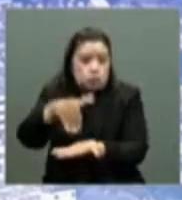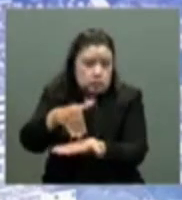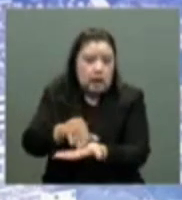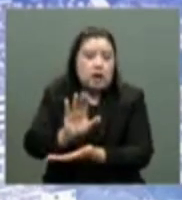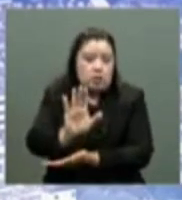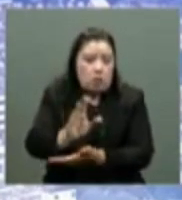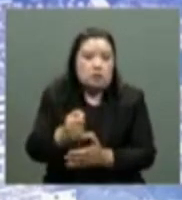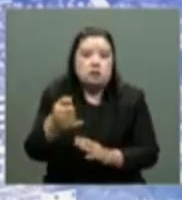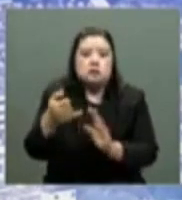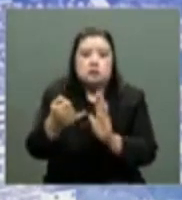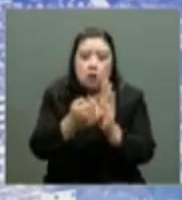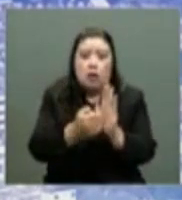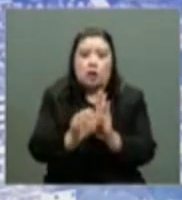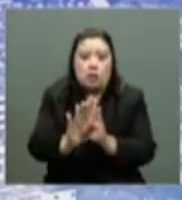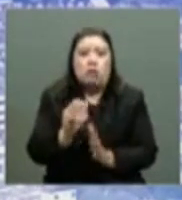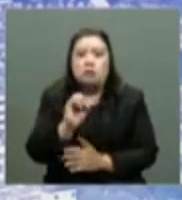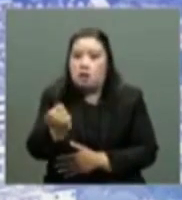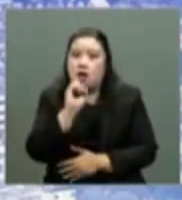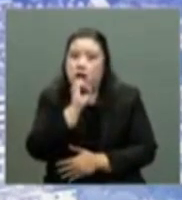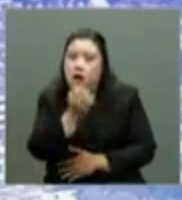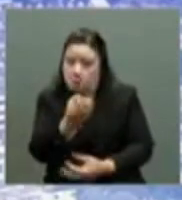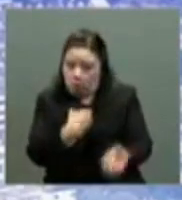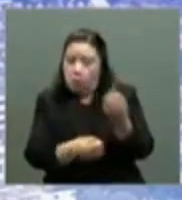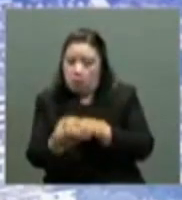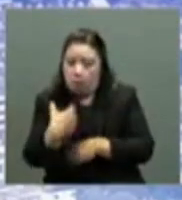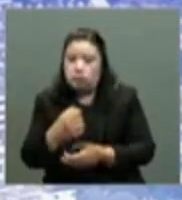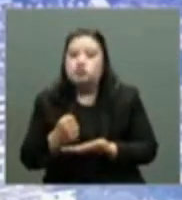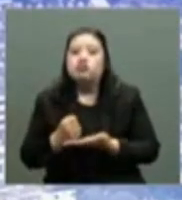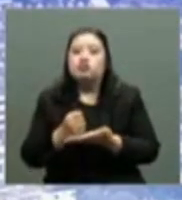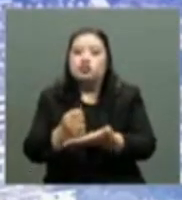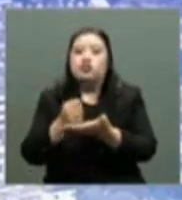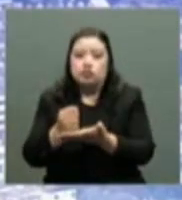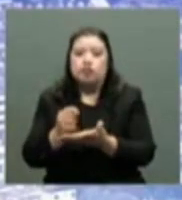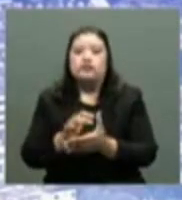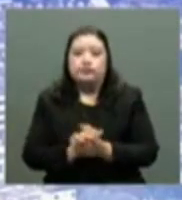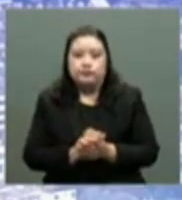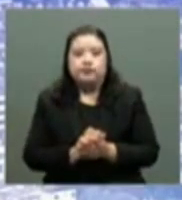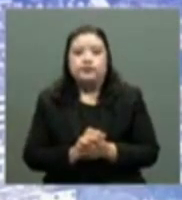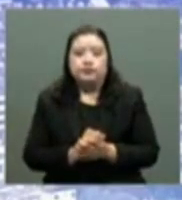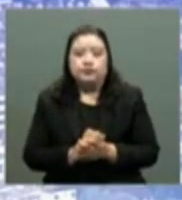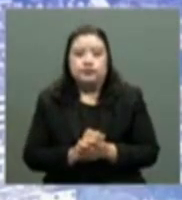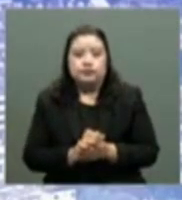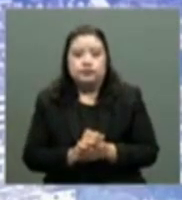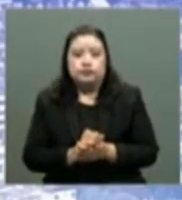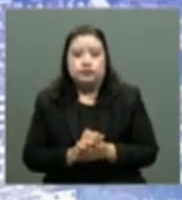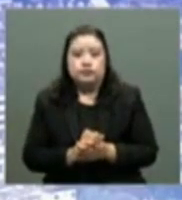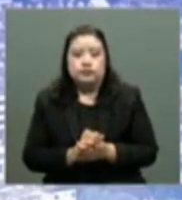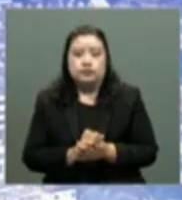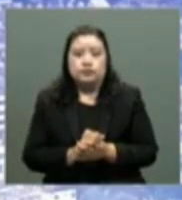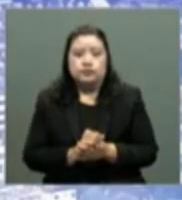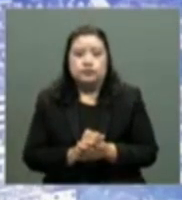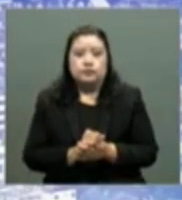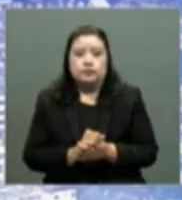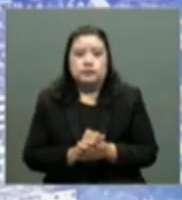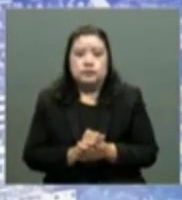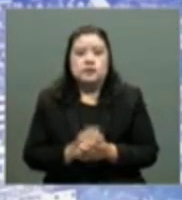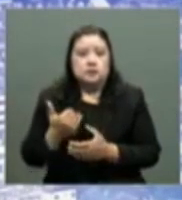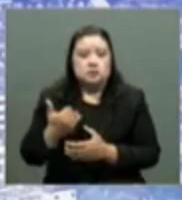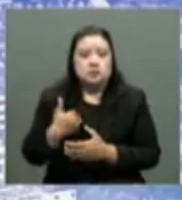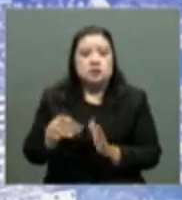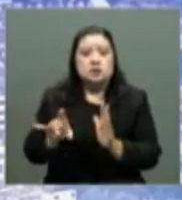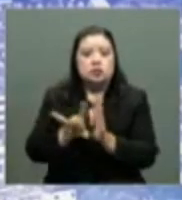ดท่านก็จะช่วยกันดูแลตรงนี้ให้ทุกๆคนได้ดูแลกันอย่างดีนะครับแล้วก็มีประเด็นฝากท้าย